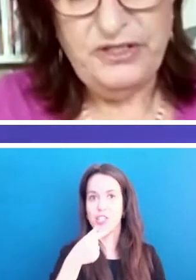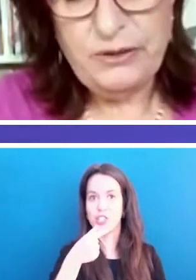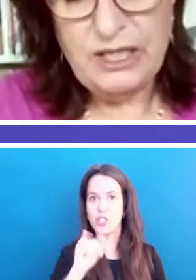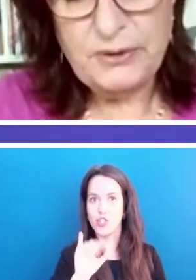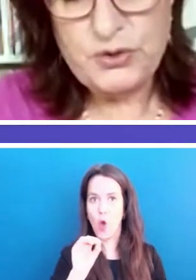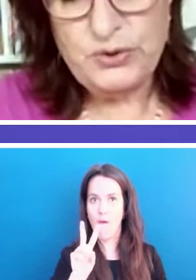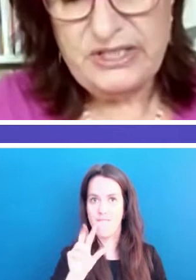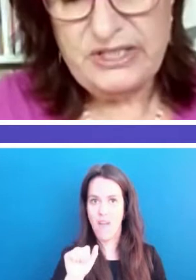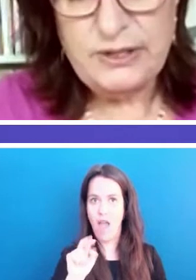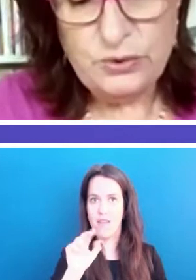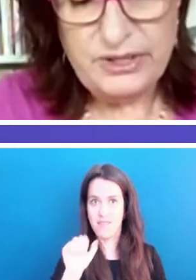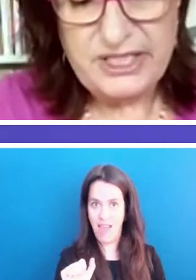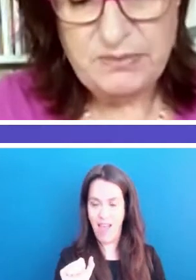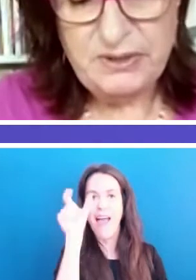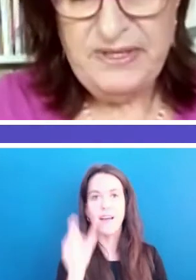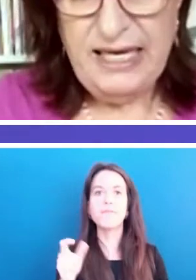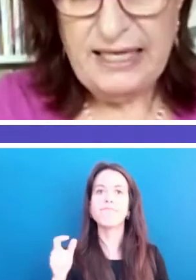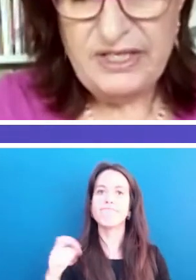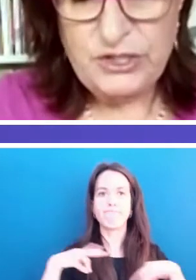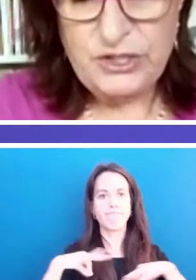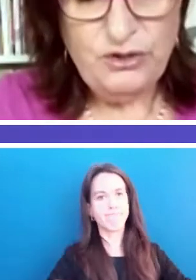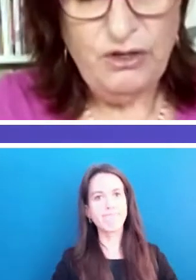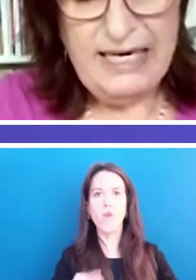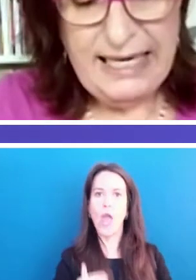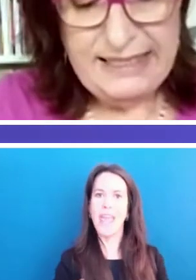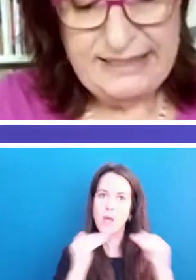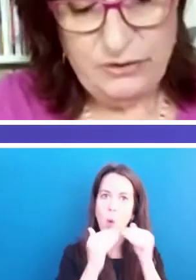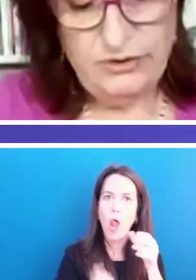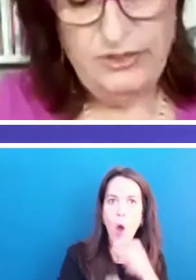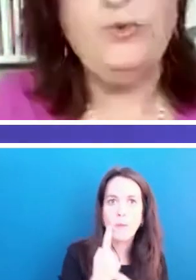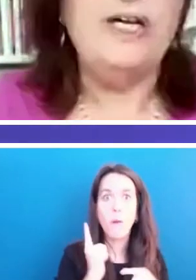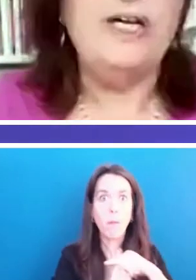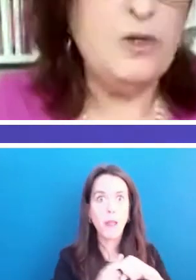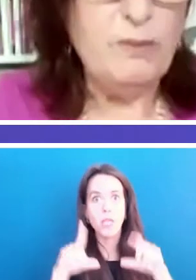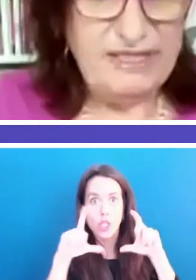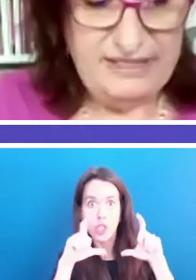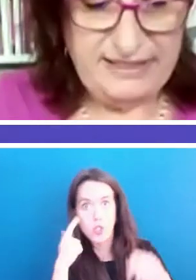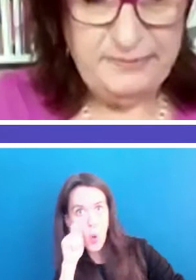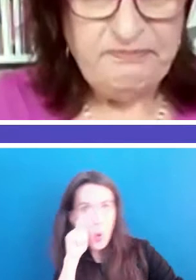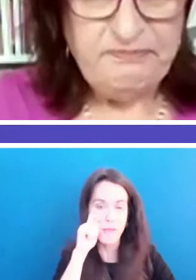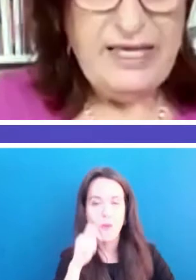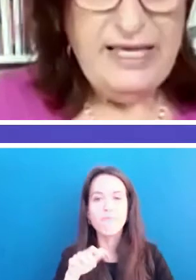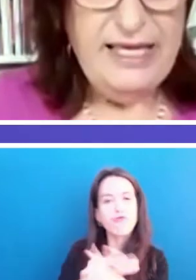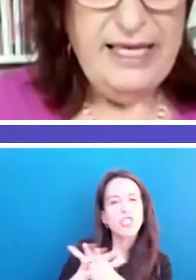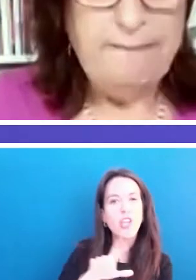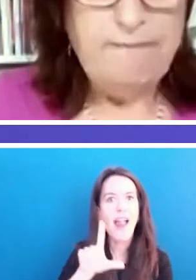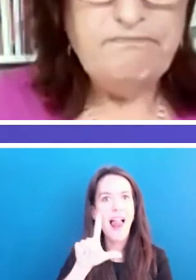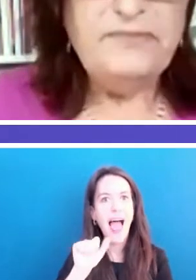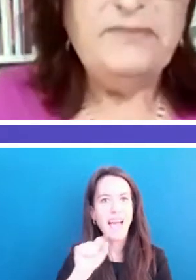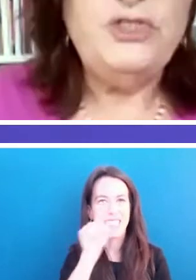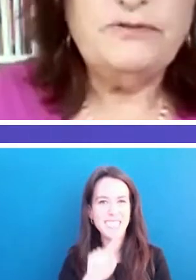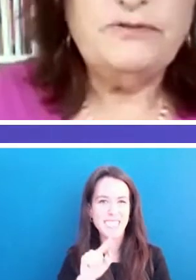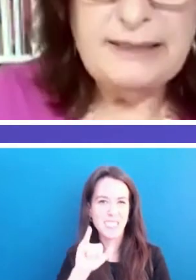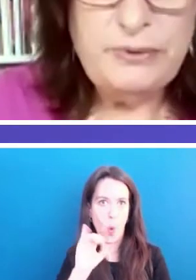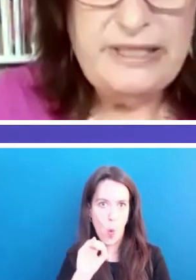من إيطاليا وهي مستشارة تكافؤ الفرص والسياحة في منطقة لاتسيو